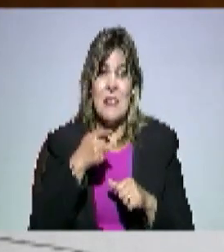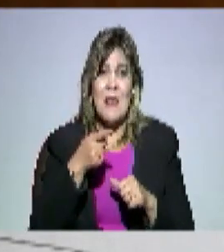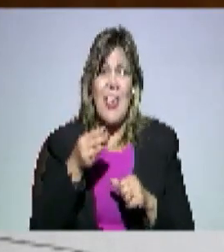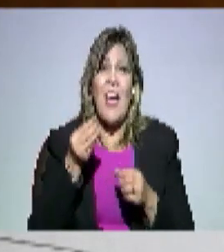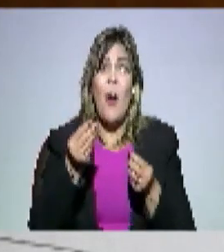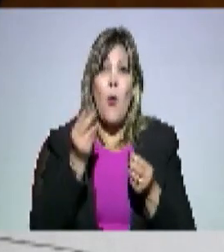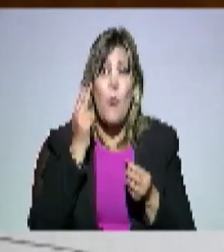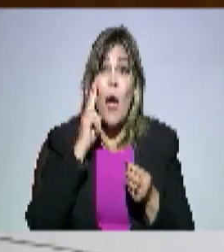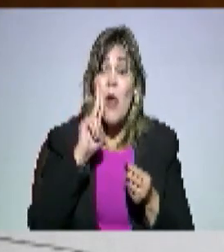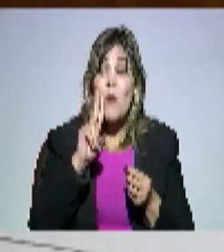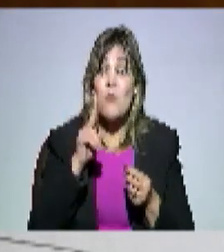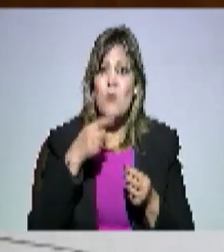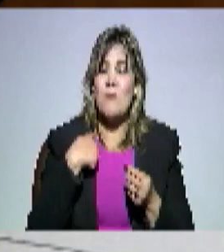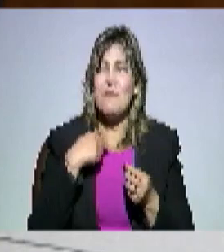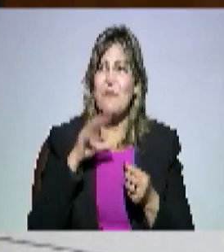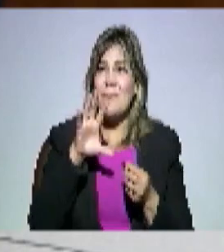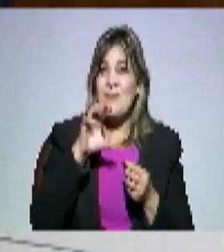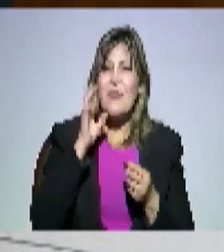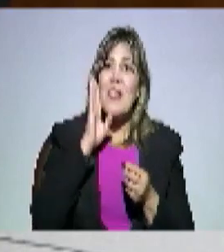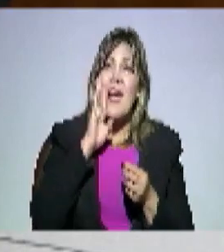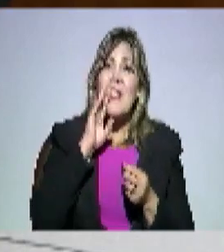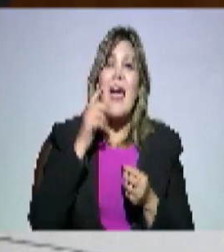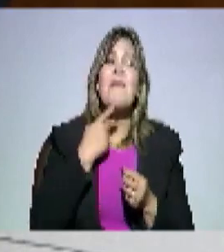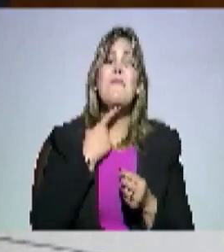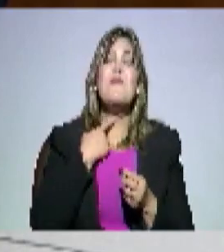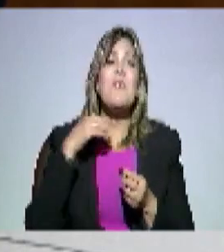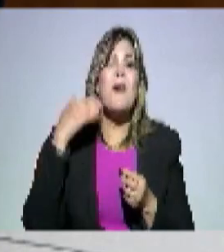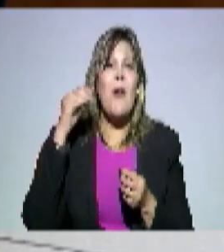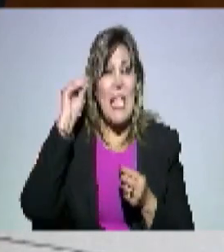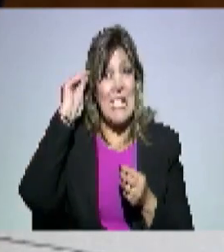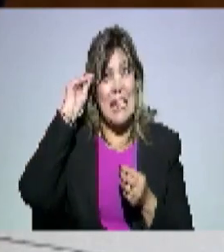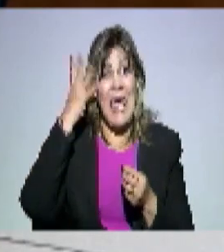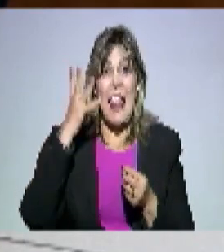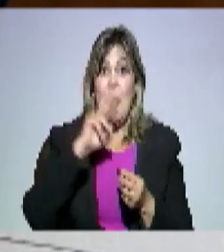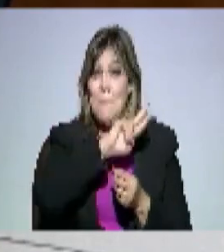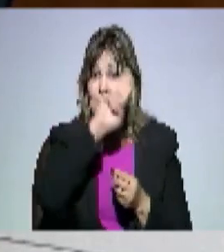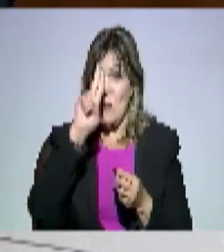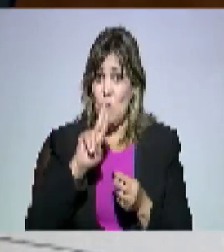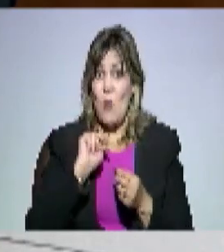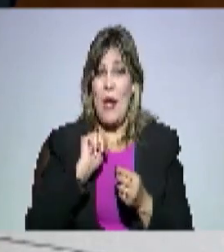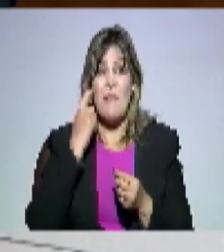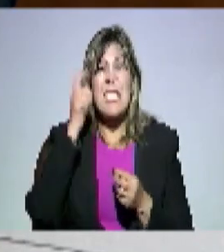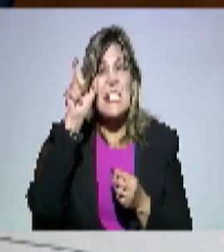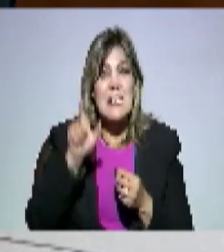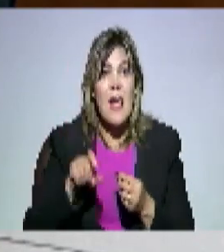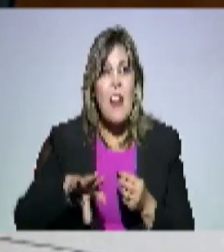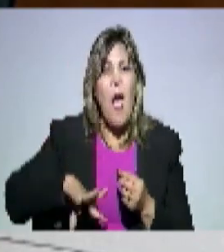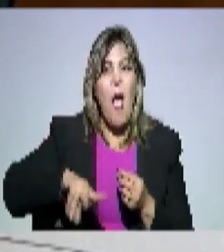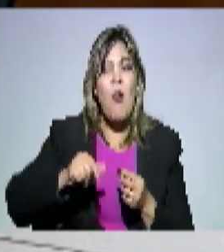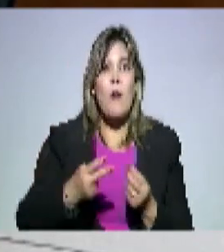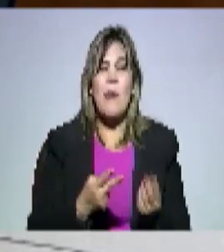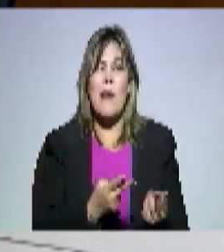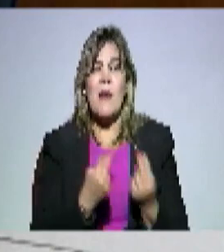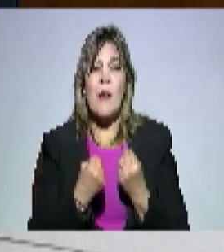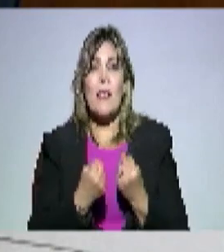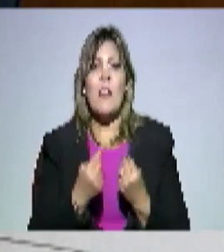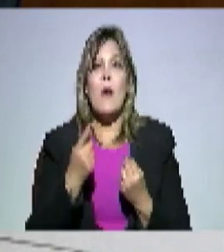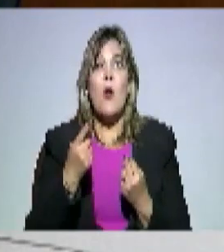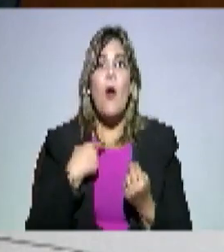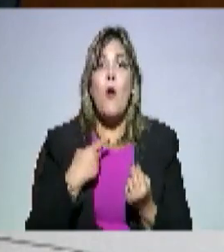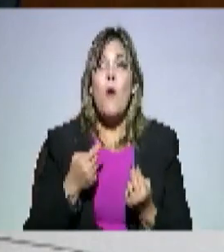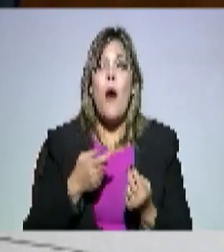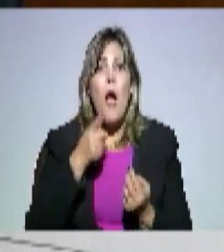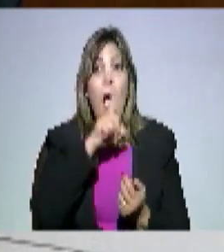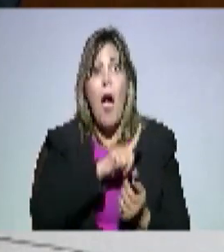رجاء يعني هل كان يعقل في يوم من الايام ان انسان حرامي قاتل قتله رئيس